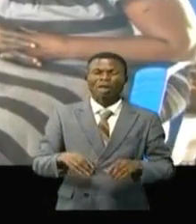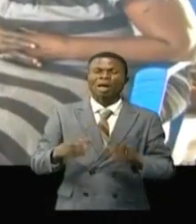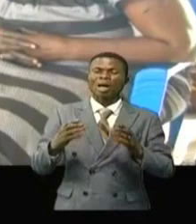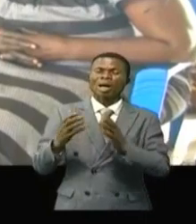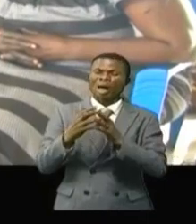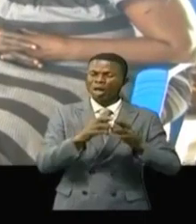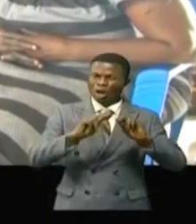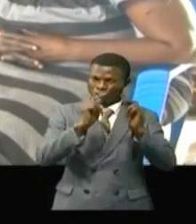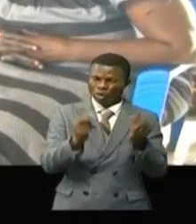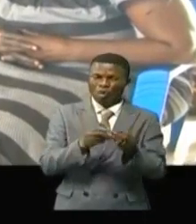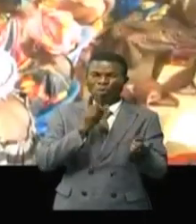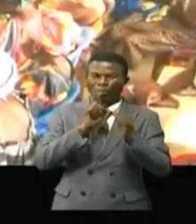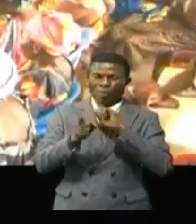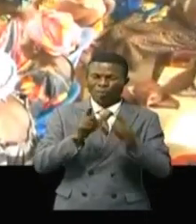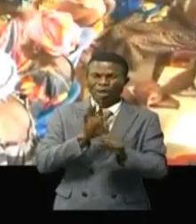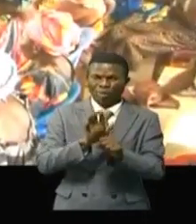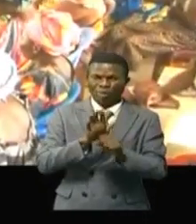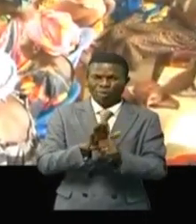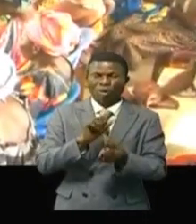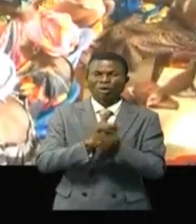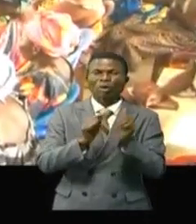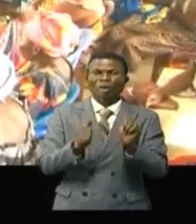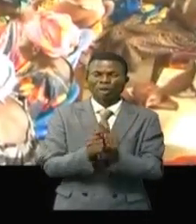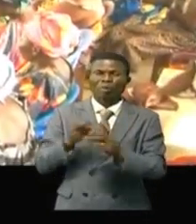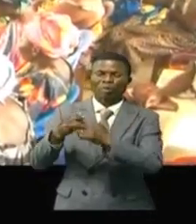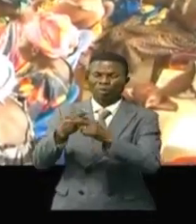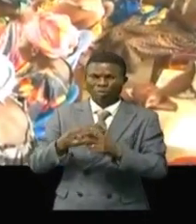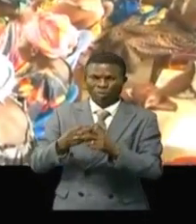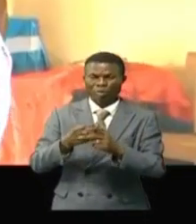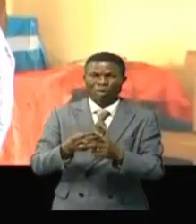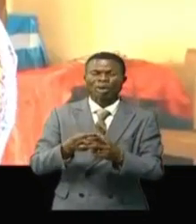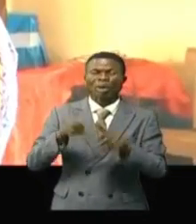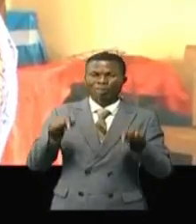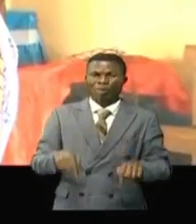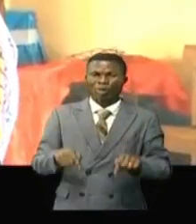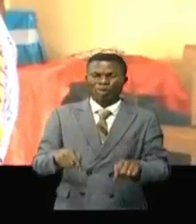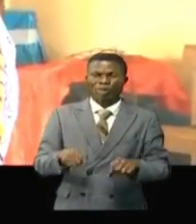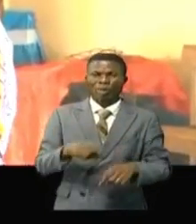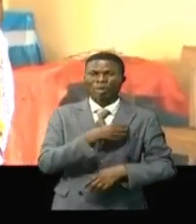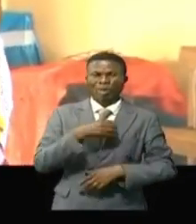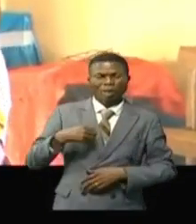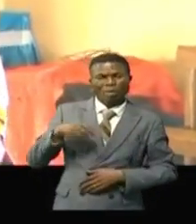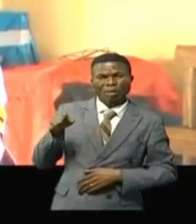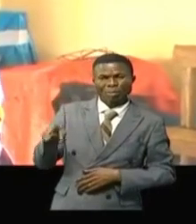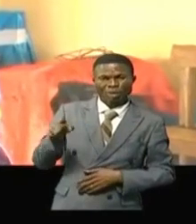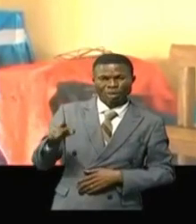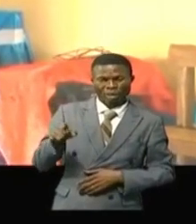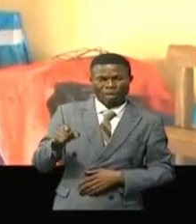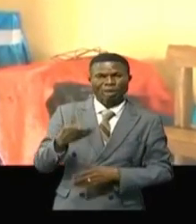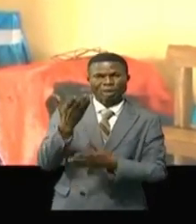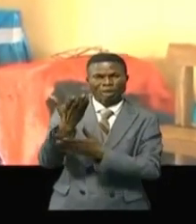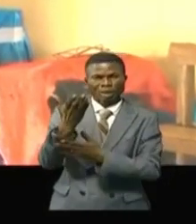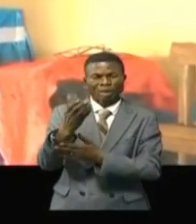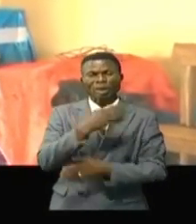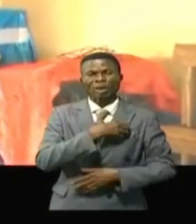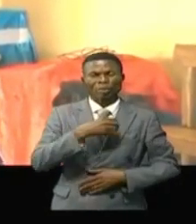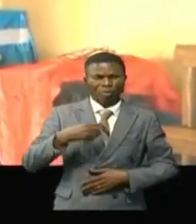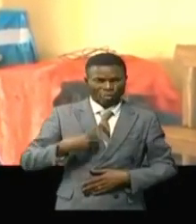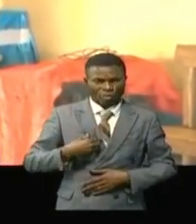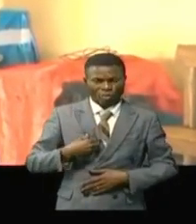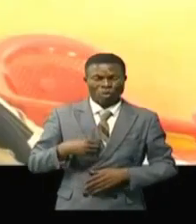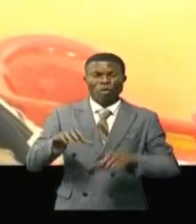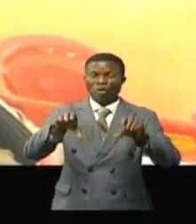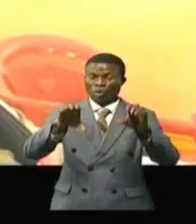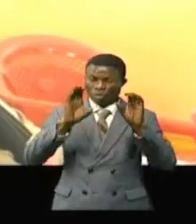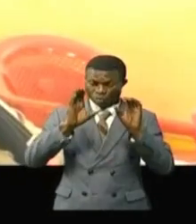ont échangé, entre autres, sur la situation sécuritaire de l'heure. Brigitte Kinkoufi a demandé à ces femmes d'être